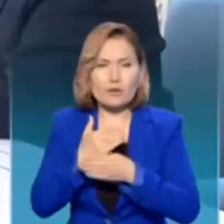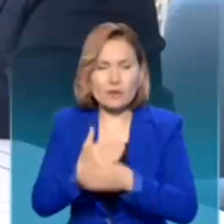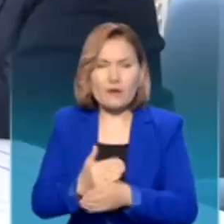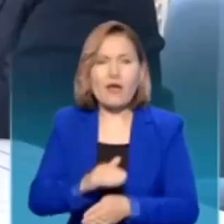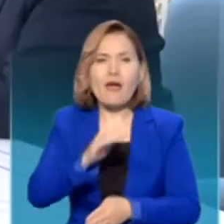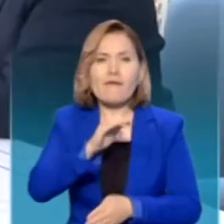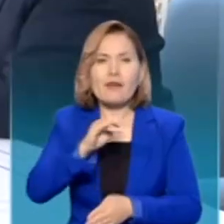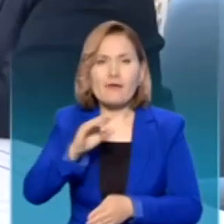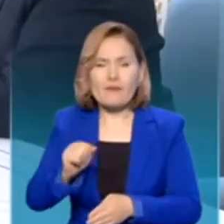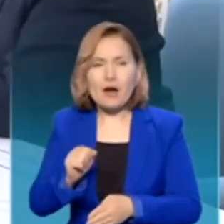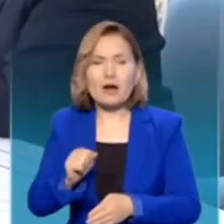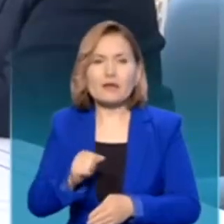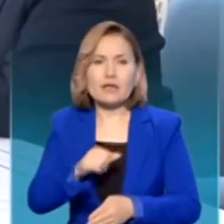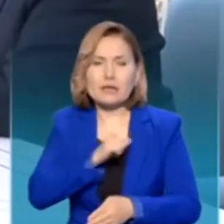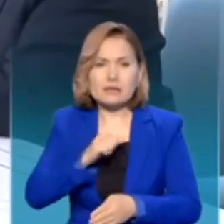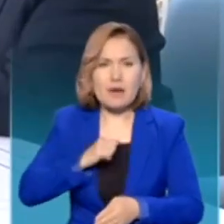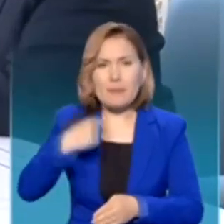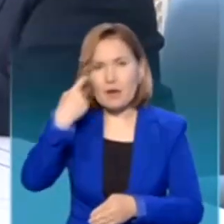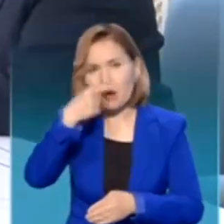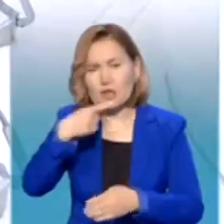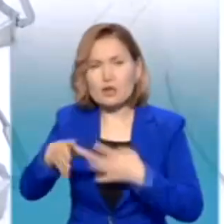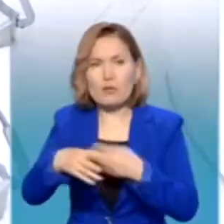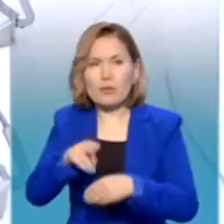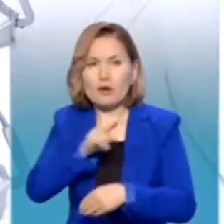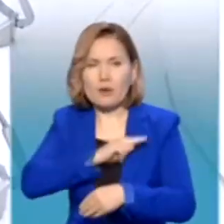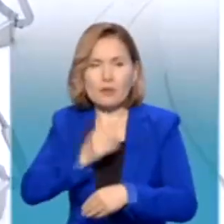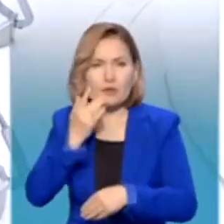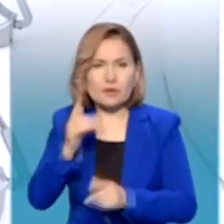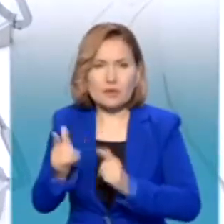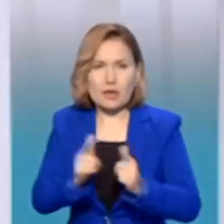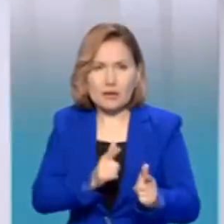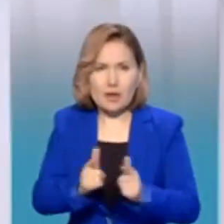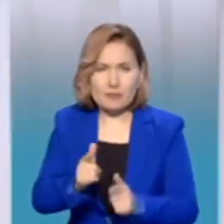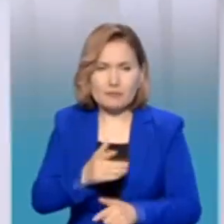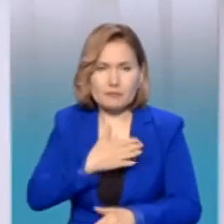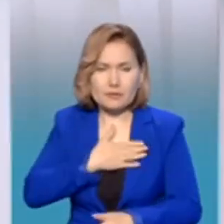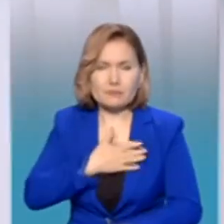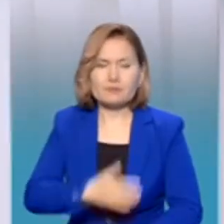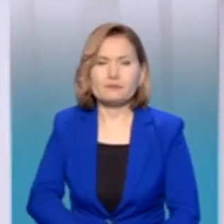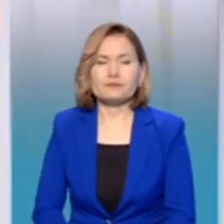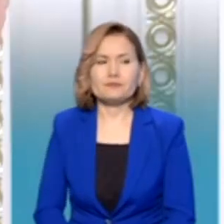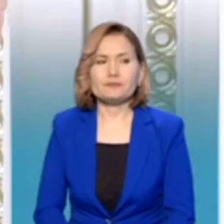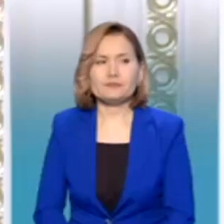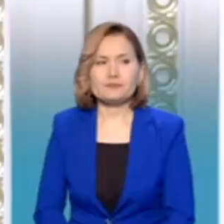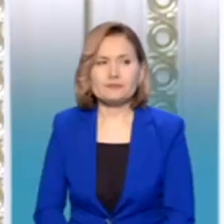FIFA мен және жеке өзіңізбен ынтымақтастықты нығайта түсуге дайынбыз.